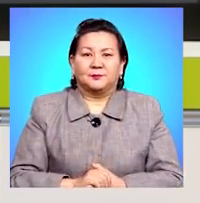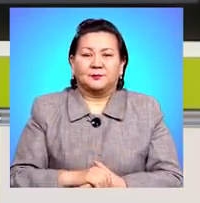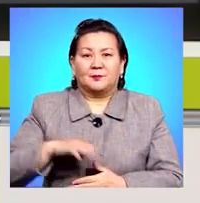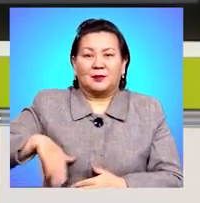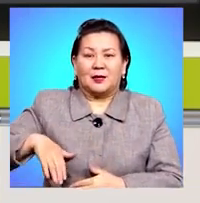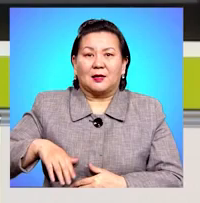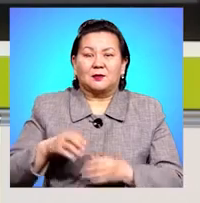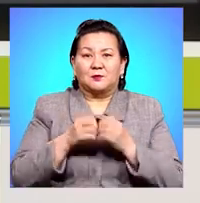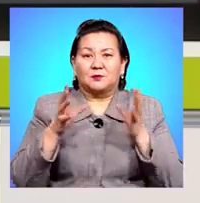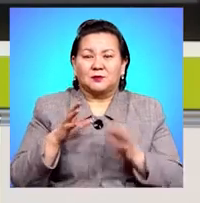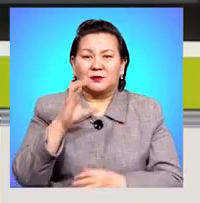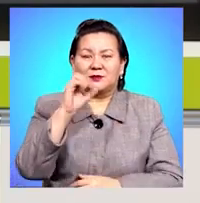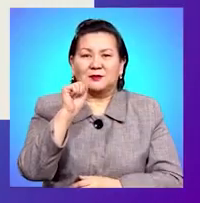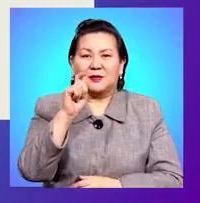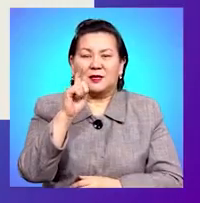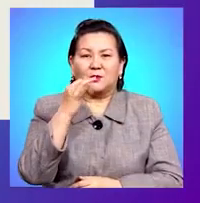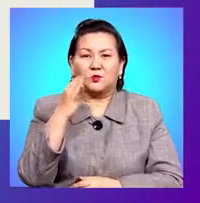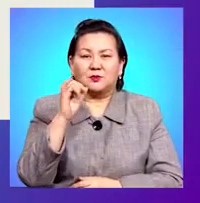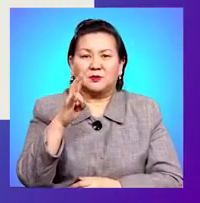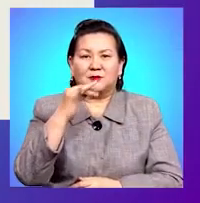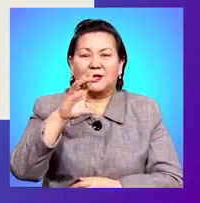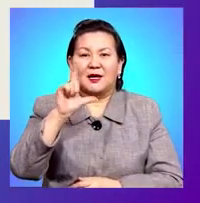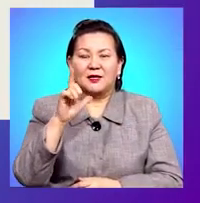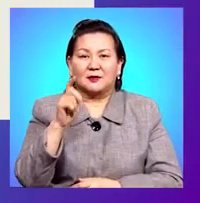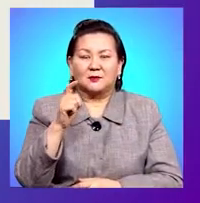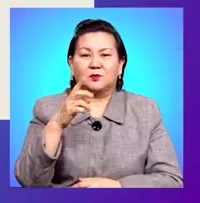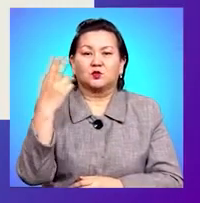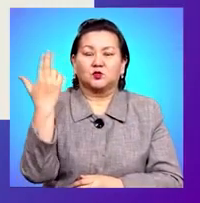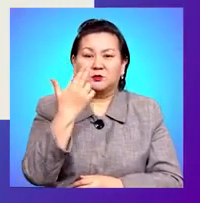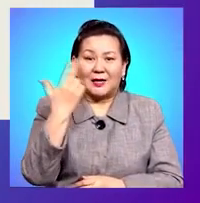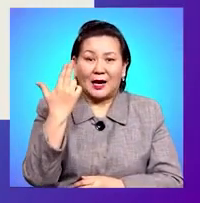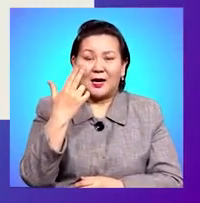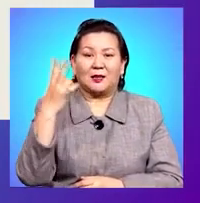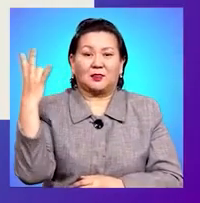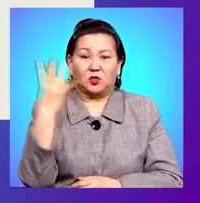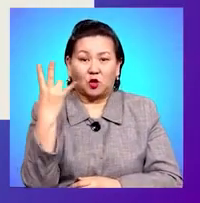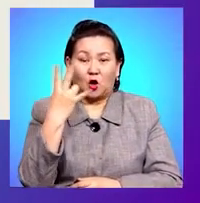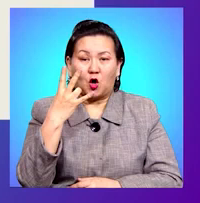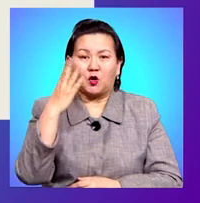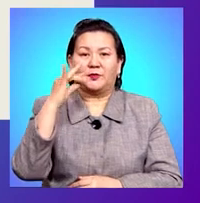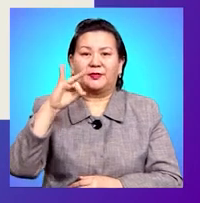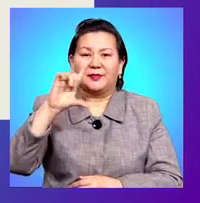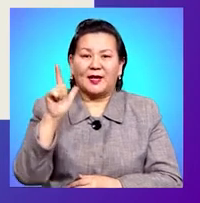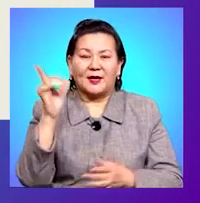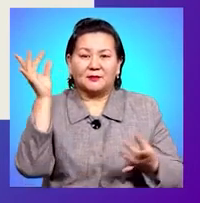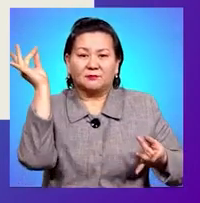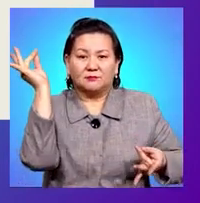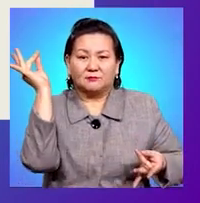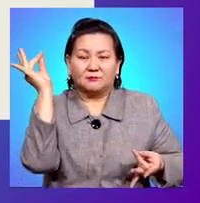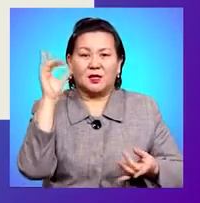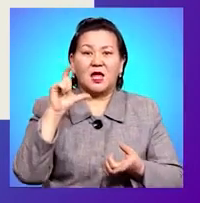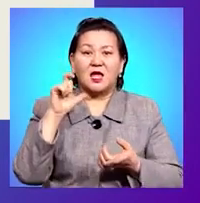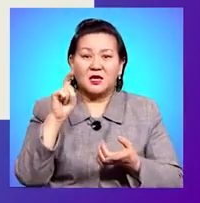За дараагийн бүтээл Сахиусан Дараа их. Цагаан ногоон дарахийн төвд өчмөл содор юм. За уг дурсгалын хэмжээ